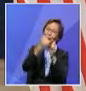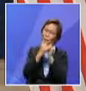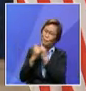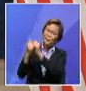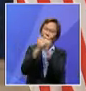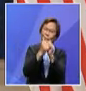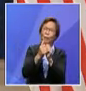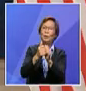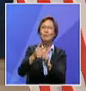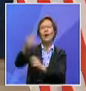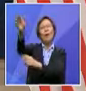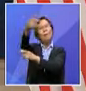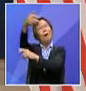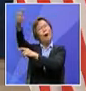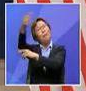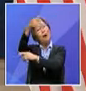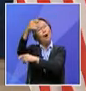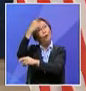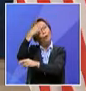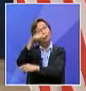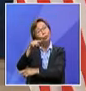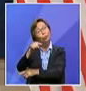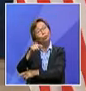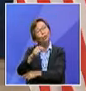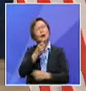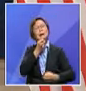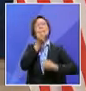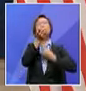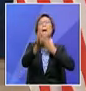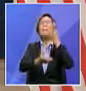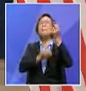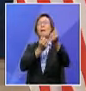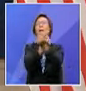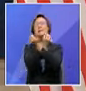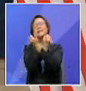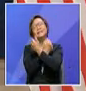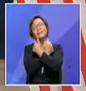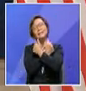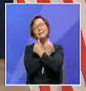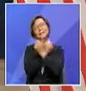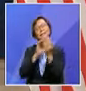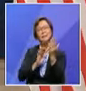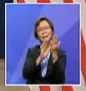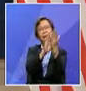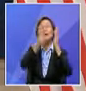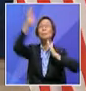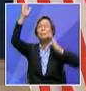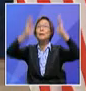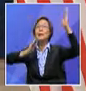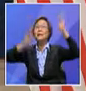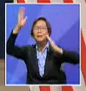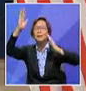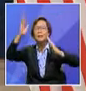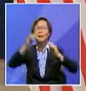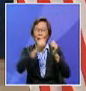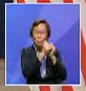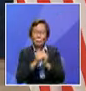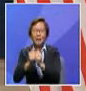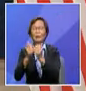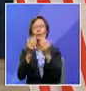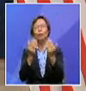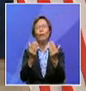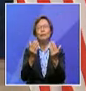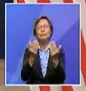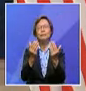bersama-sama melakukannya demi menzahirkan rasa cinta terhadap negara, diiringi doa